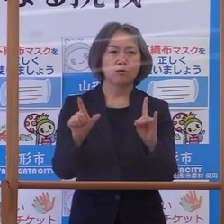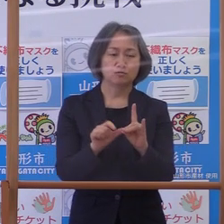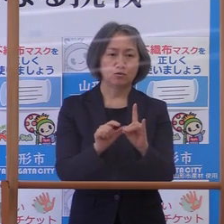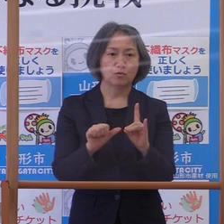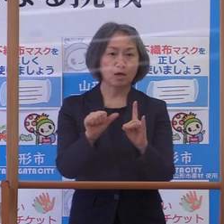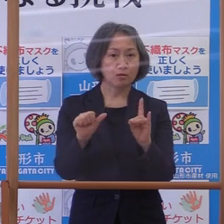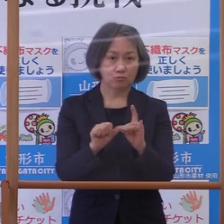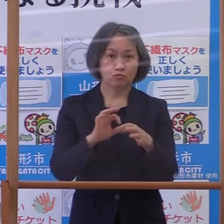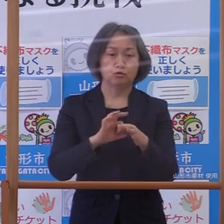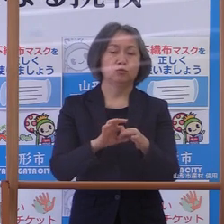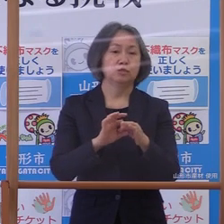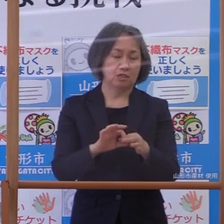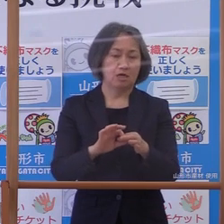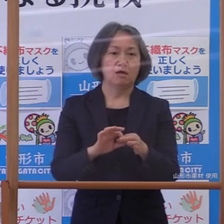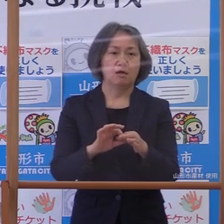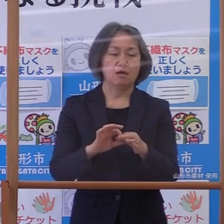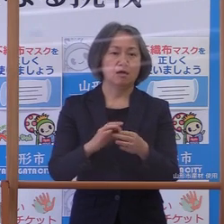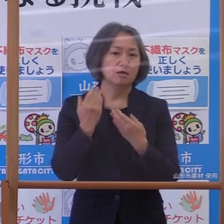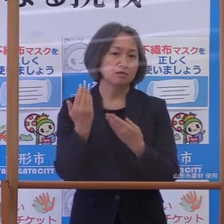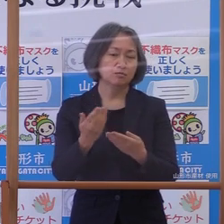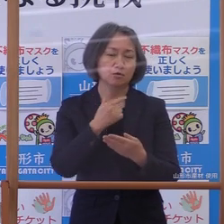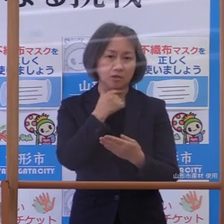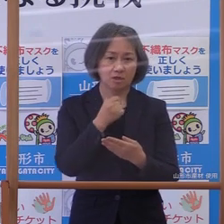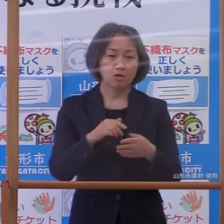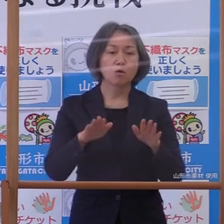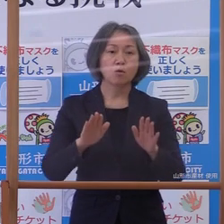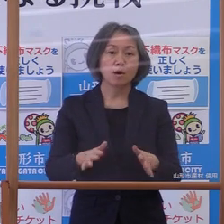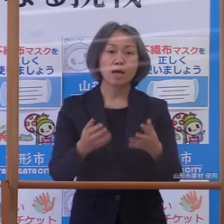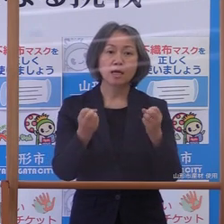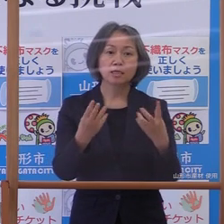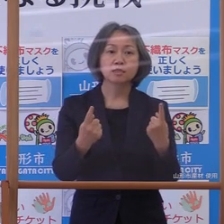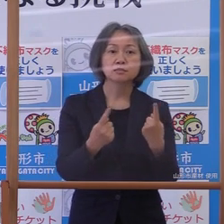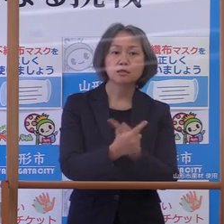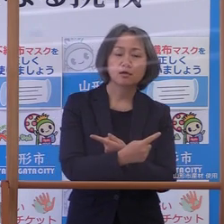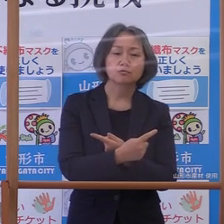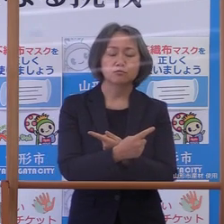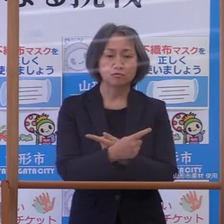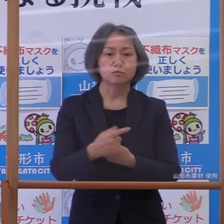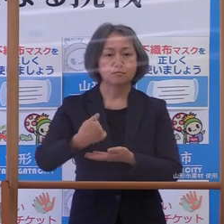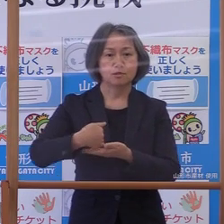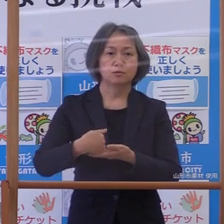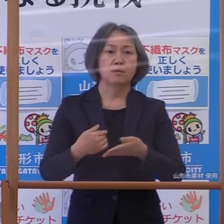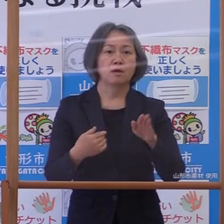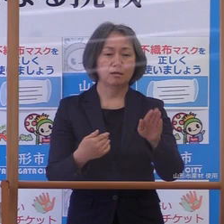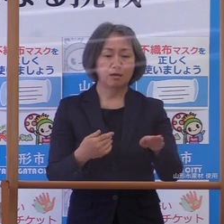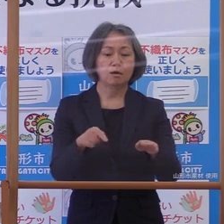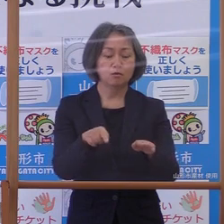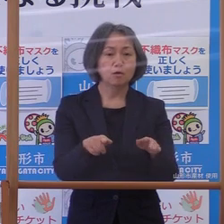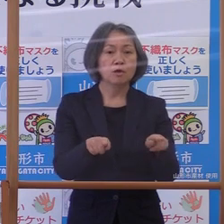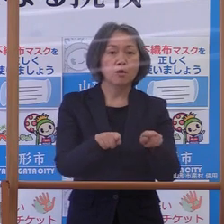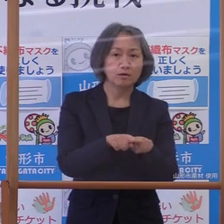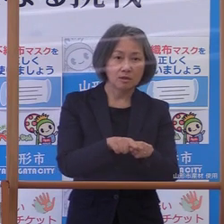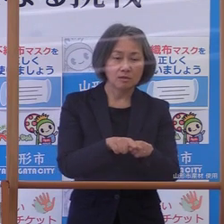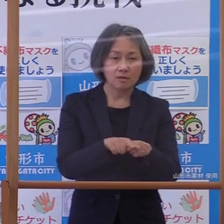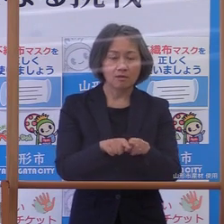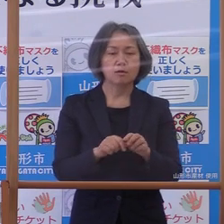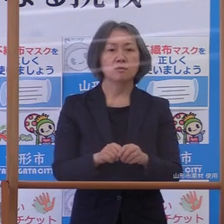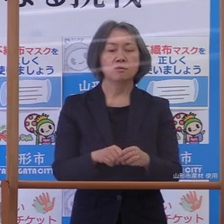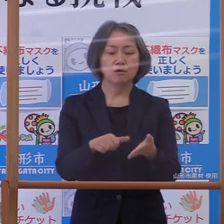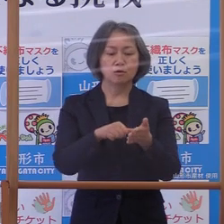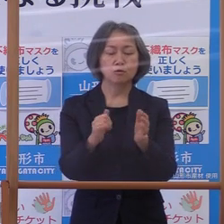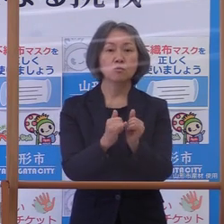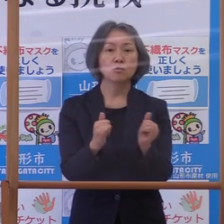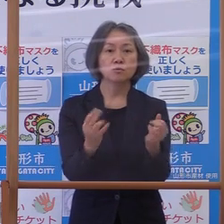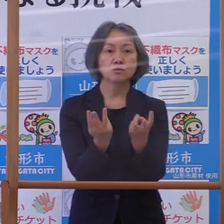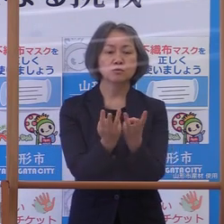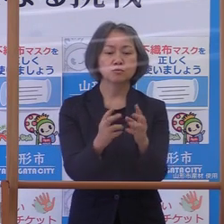回リニューアルされるということなんですけれども、これと合わせてですね、登録者数を